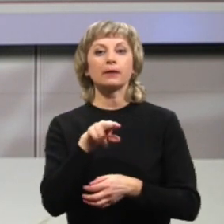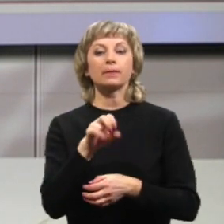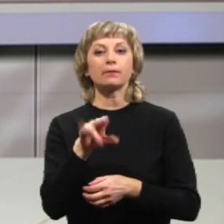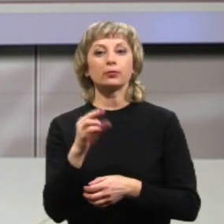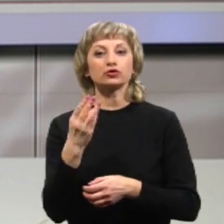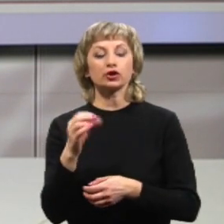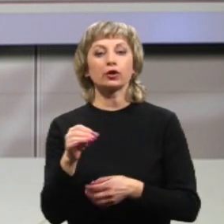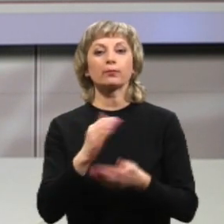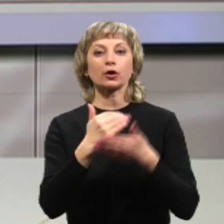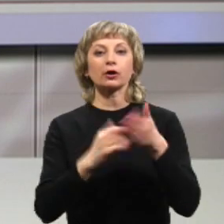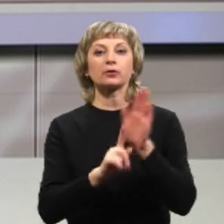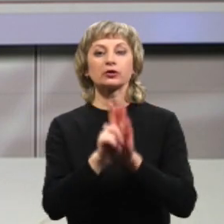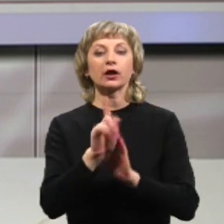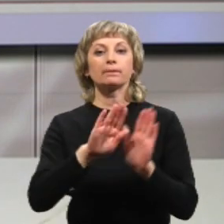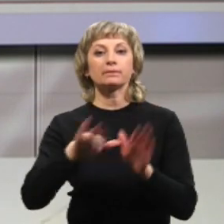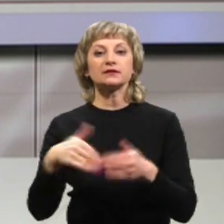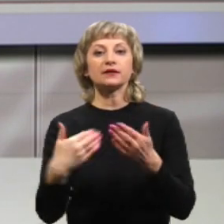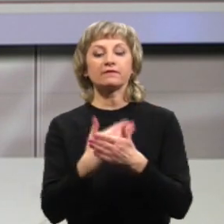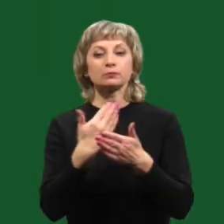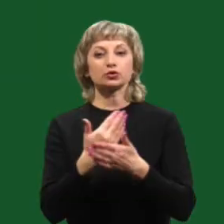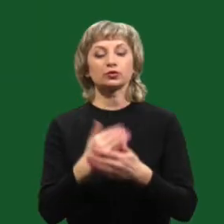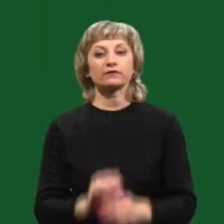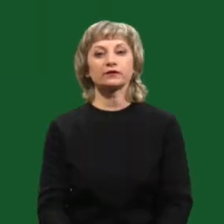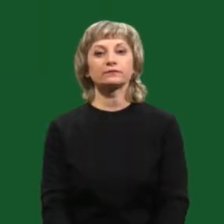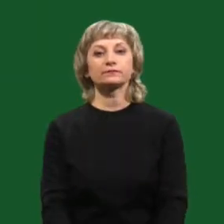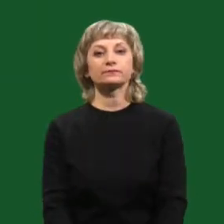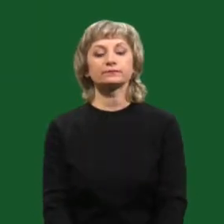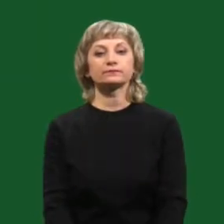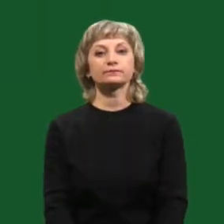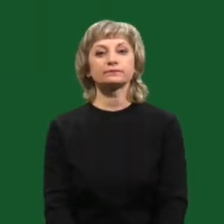Папушою. Програма розпочнеться після випуску новин.